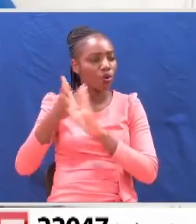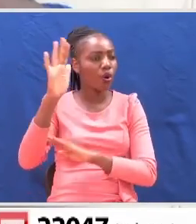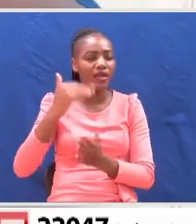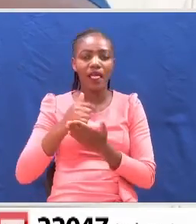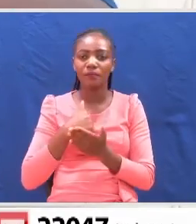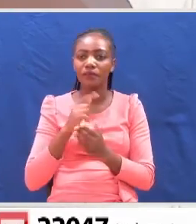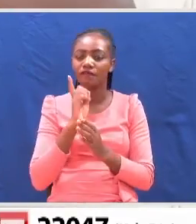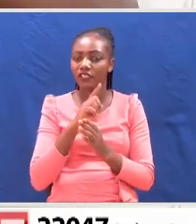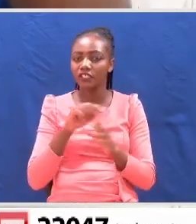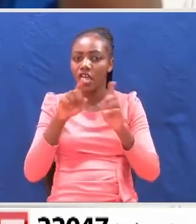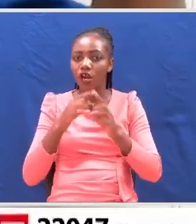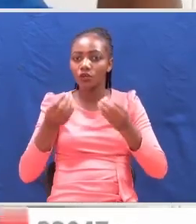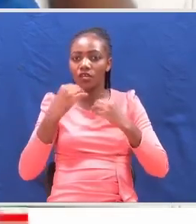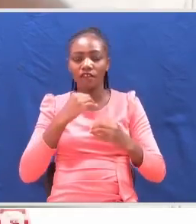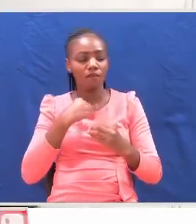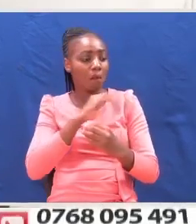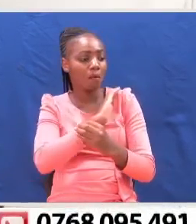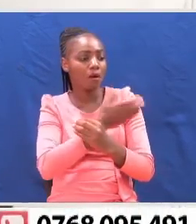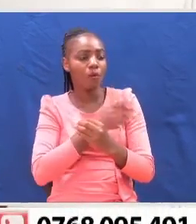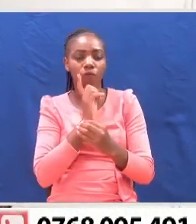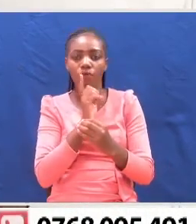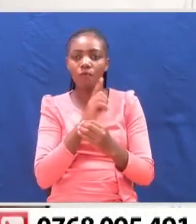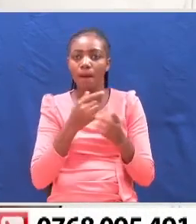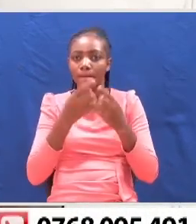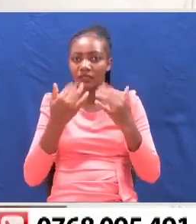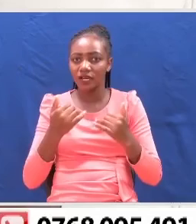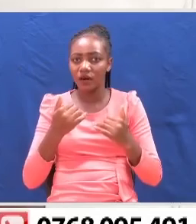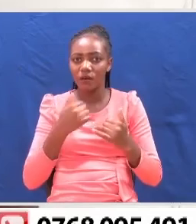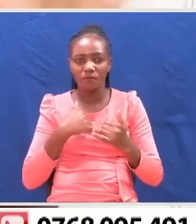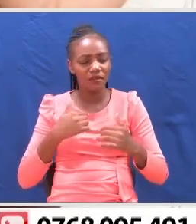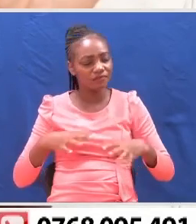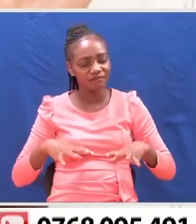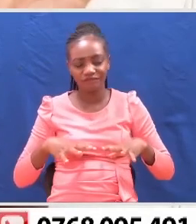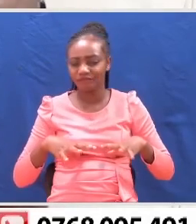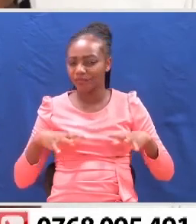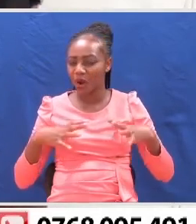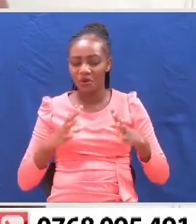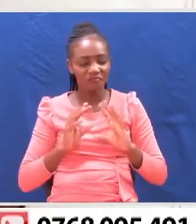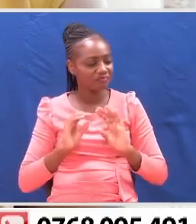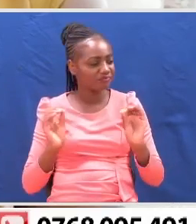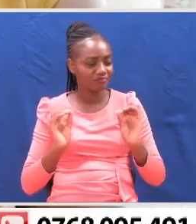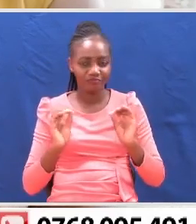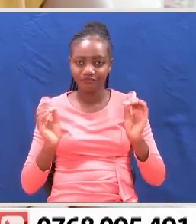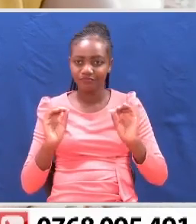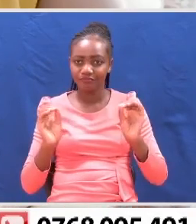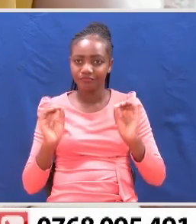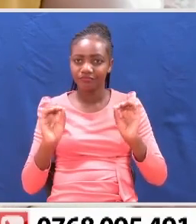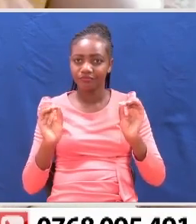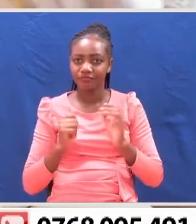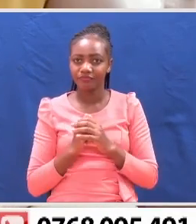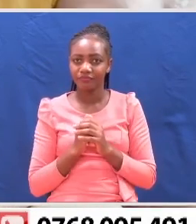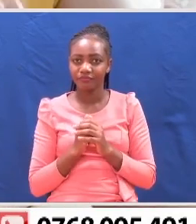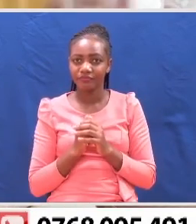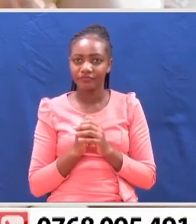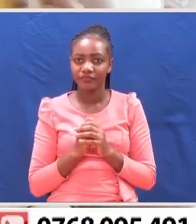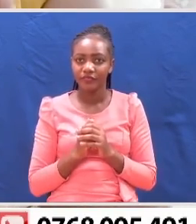amenipa mamlaka fulani. Ningeenda kwa mtu yeyote, lakini kwa wakati huu mimi ndio niko. Kwa hivyo niko free, nakaa na watu tutu. Wakati